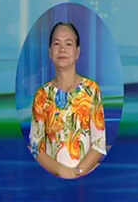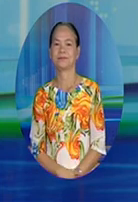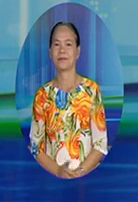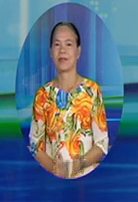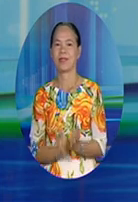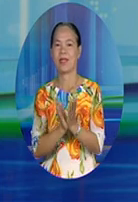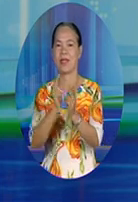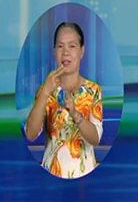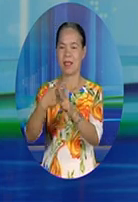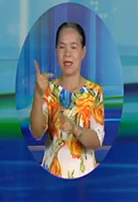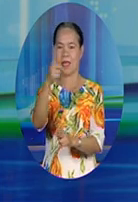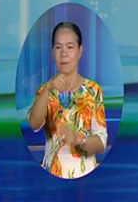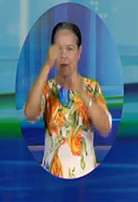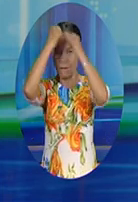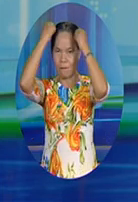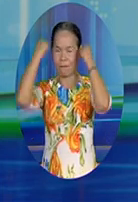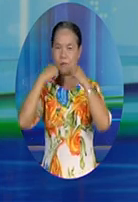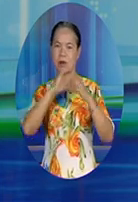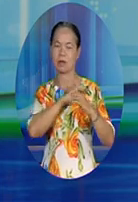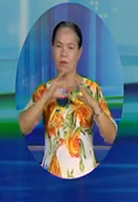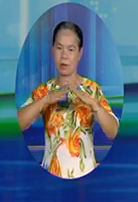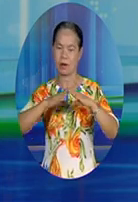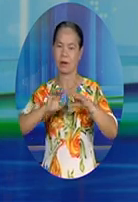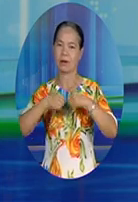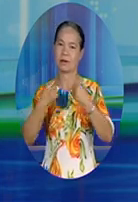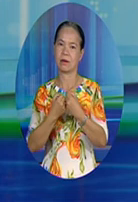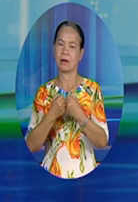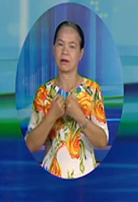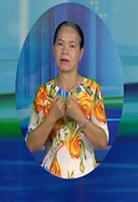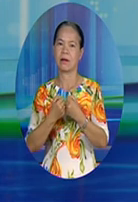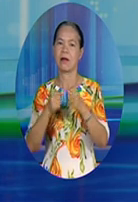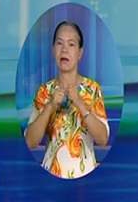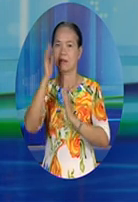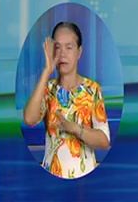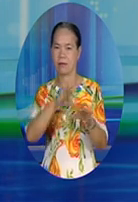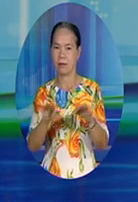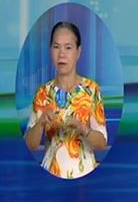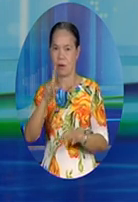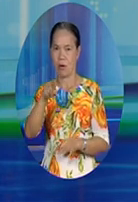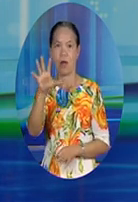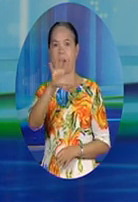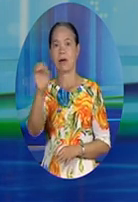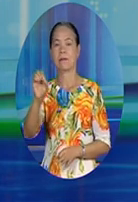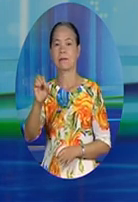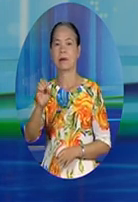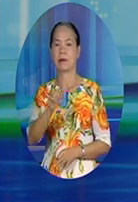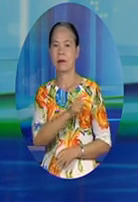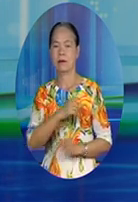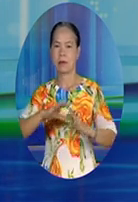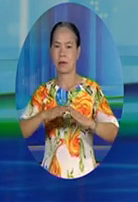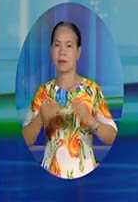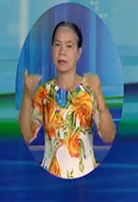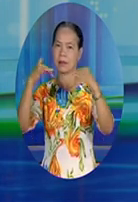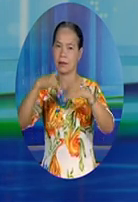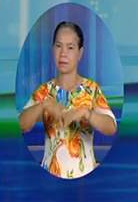Lễ vinh danh top 100 phong cách doanh nhân 2015 đã được tổ chức trang trọng tại thành phố Hồ Chí Minh, thu hút khoảng 500 doanh nhân trong và ngoài nước tham